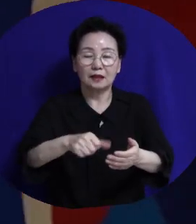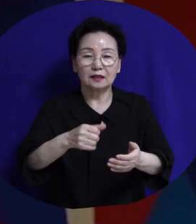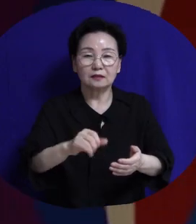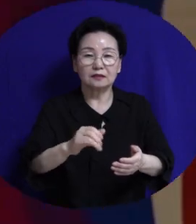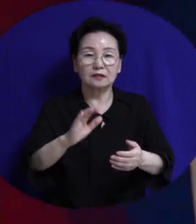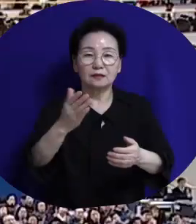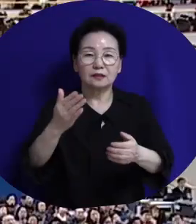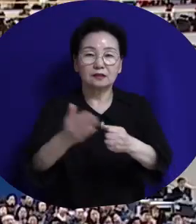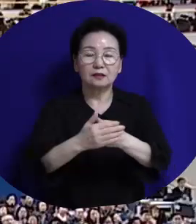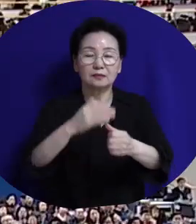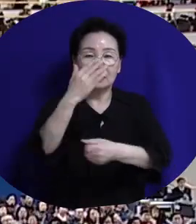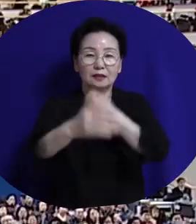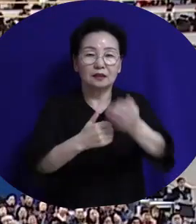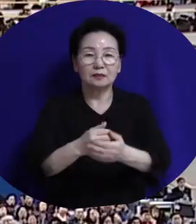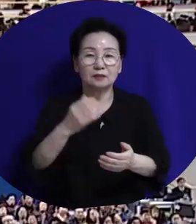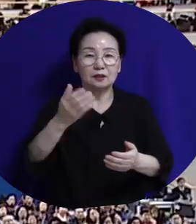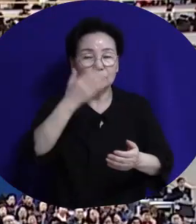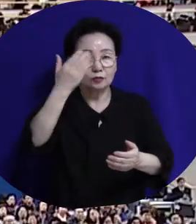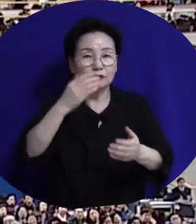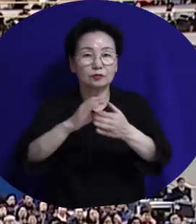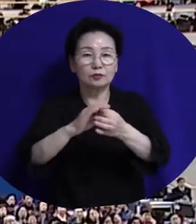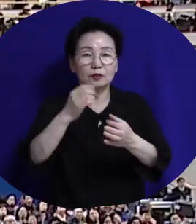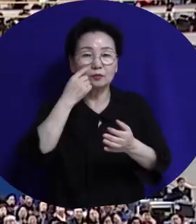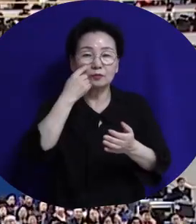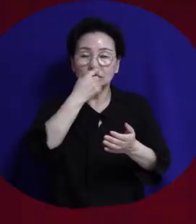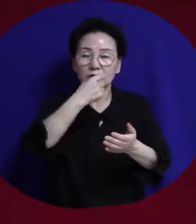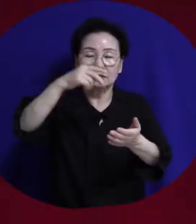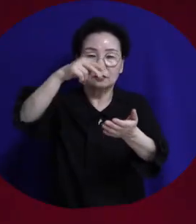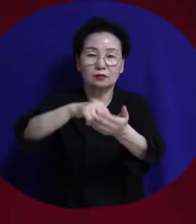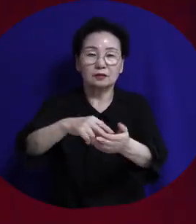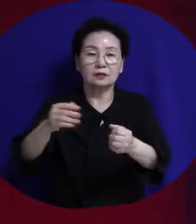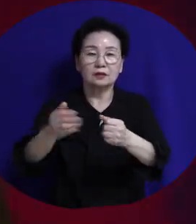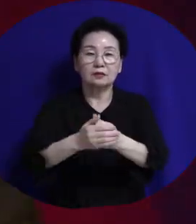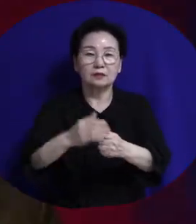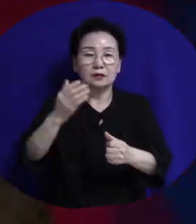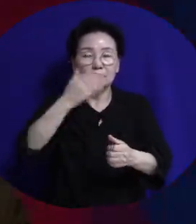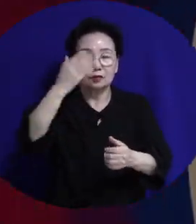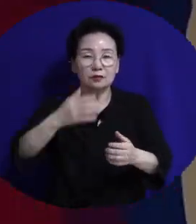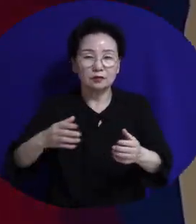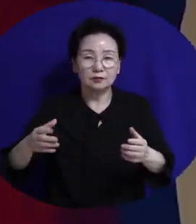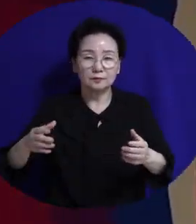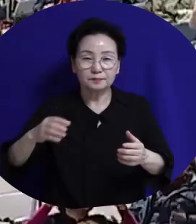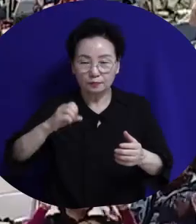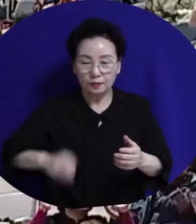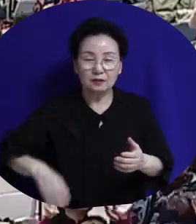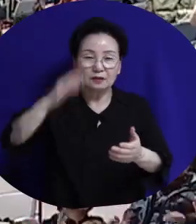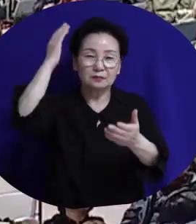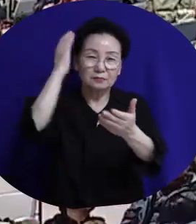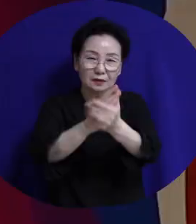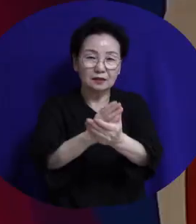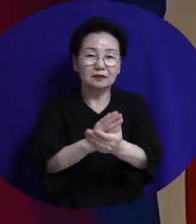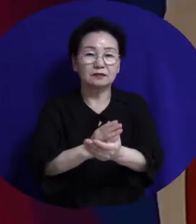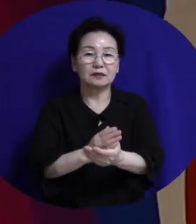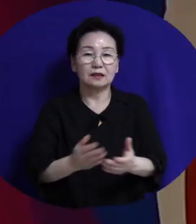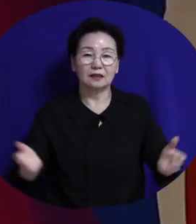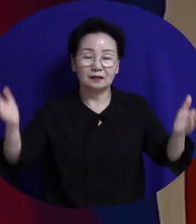선 걸 믿으면 벌써 보증을 섰다는 겁니다. 그래서 성령을 소멸하지 말라고 얘기한 걸 믿으면 두 손 들고